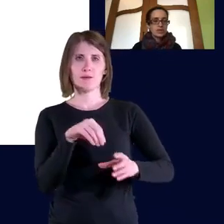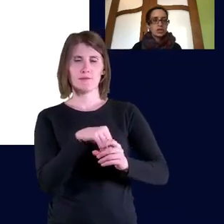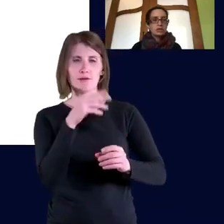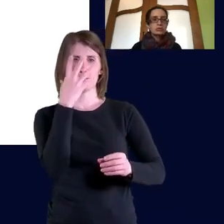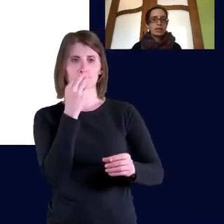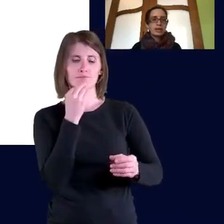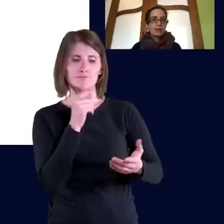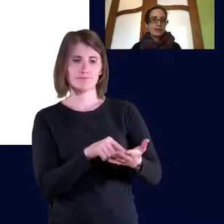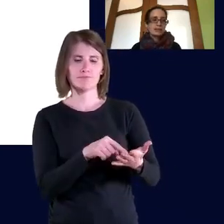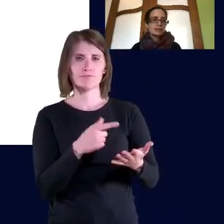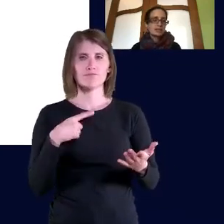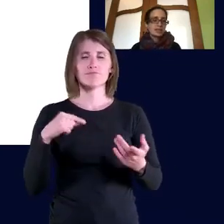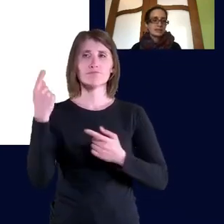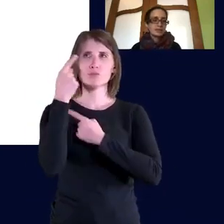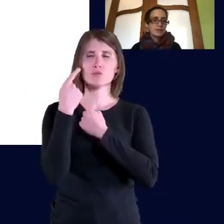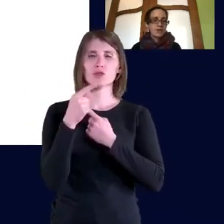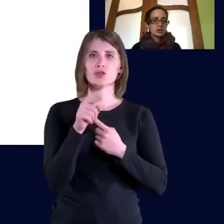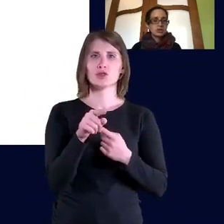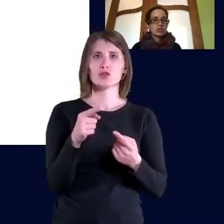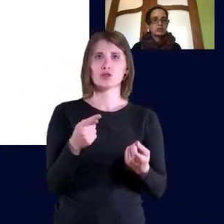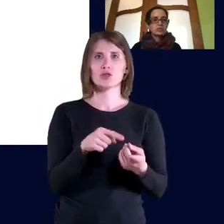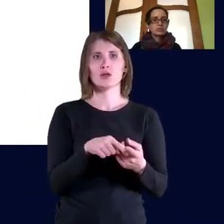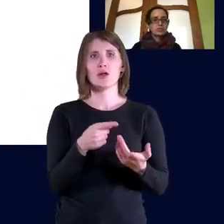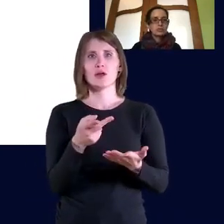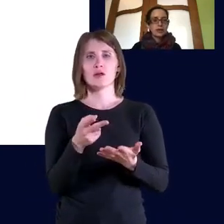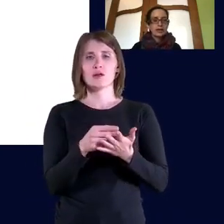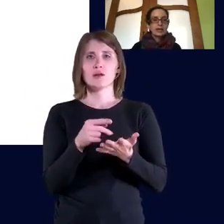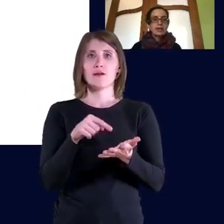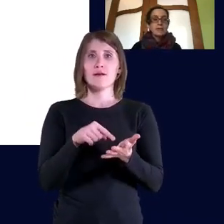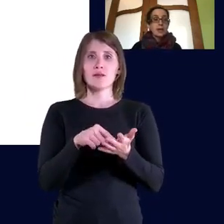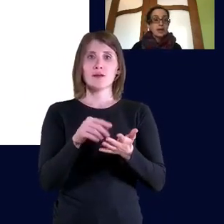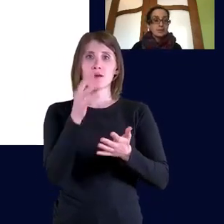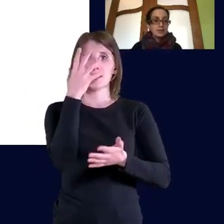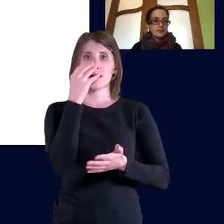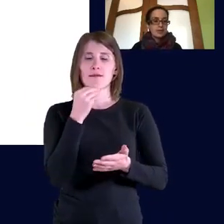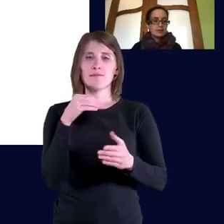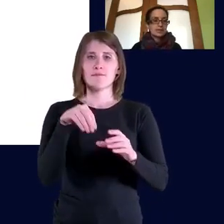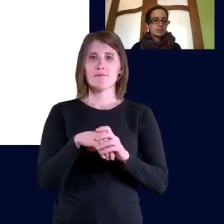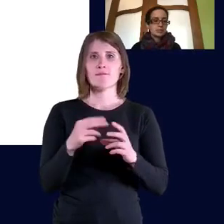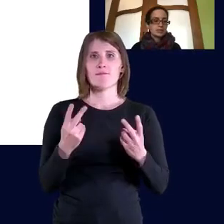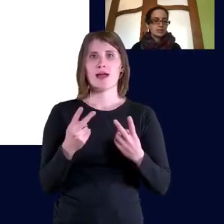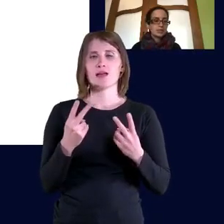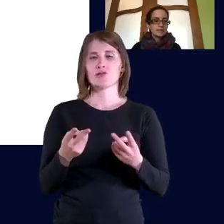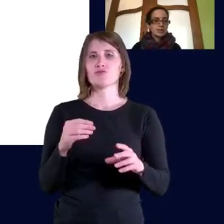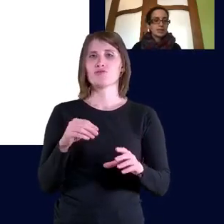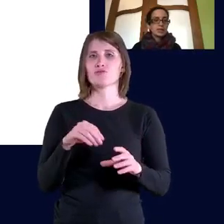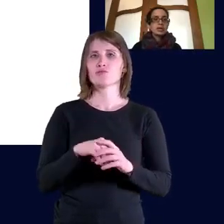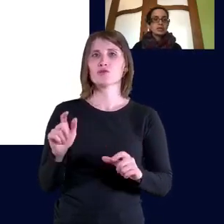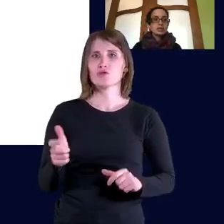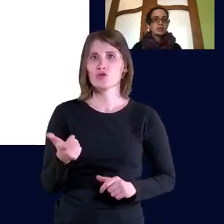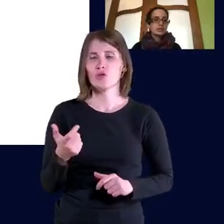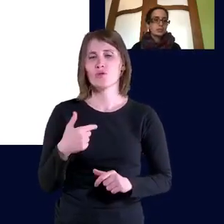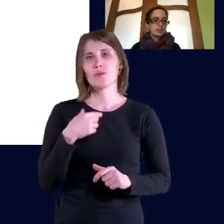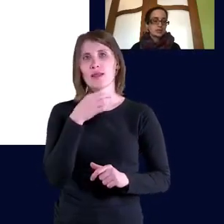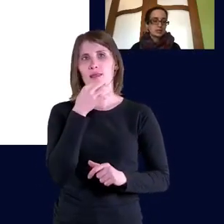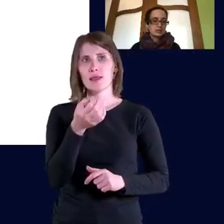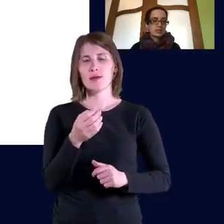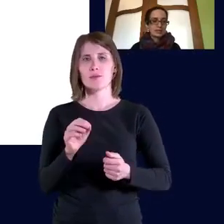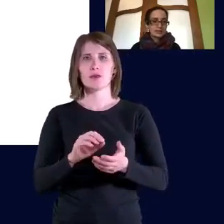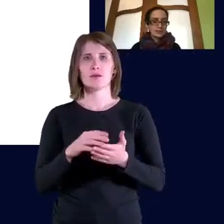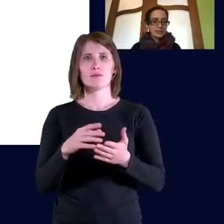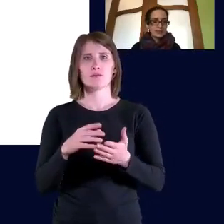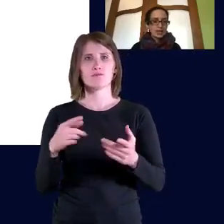jest w stanie się zorientować które elementy tej grafiki są ważne na co zwrócić uwagę by lepiej wie jak zaadaptować tą grafikę gdy